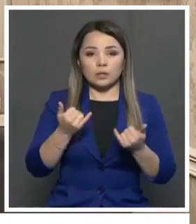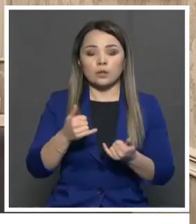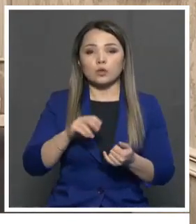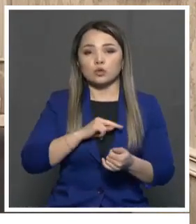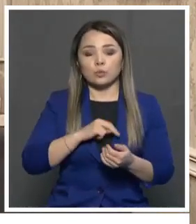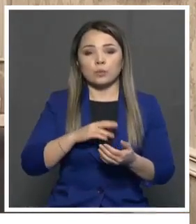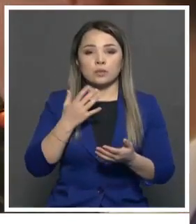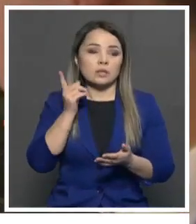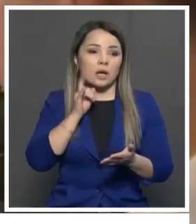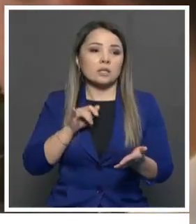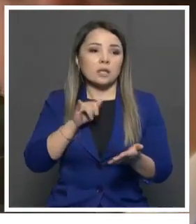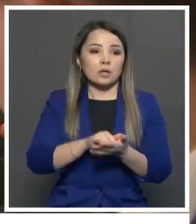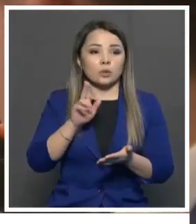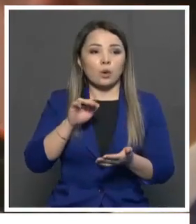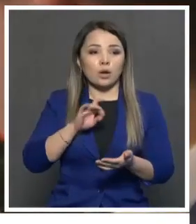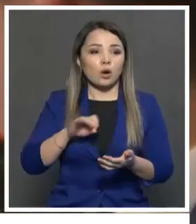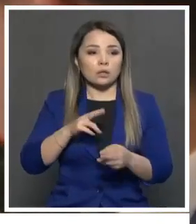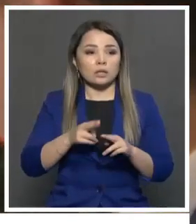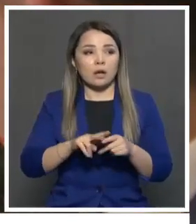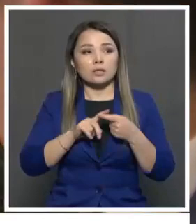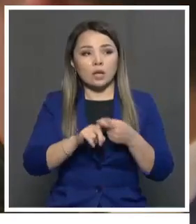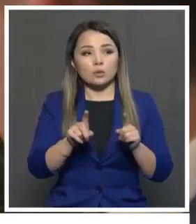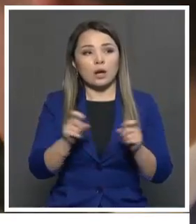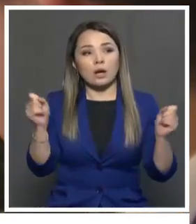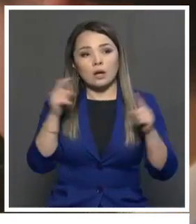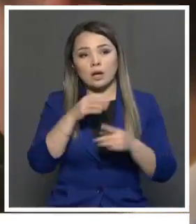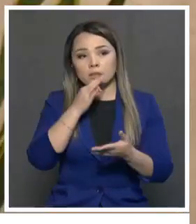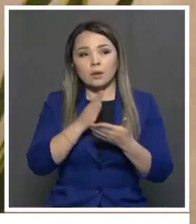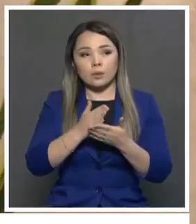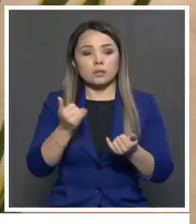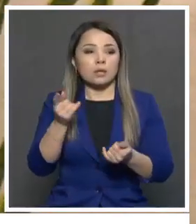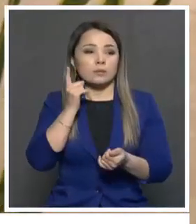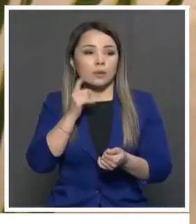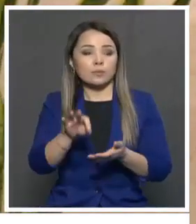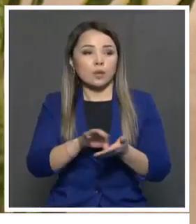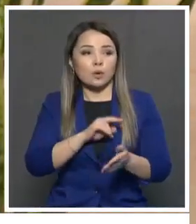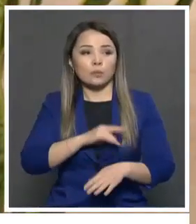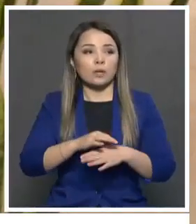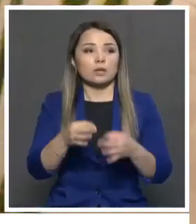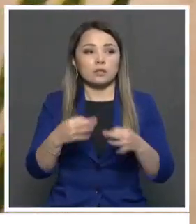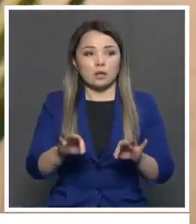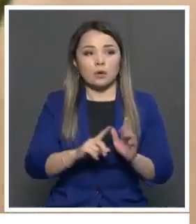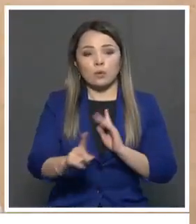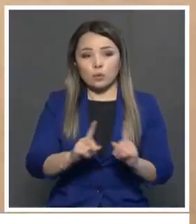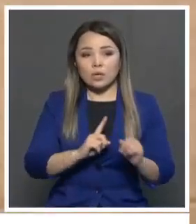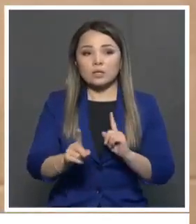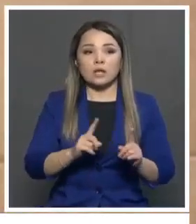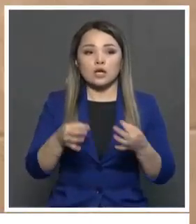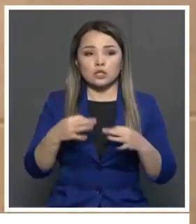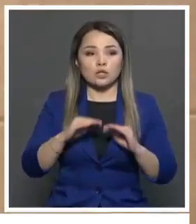жұмыс істейтін жоба ғимаратқа келушілер арасынан вирус жұқтырғандарды анықтайды. Мобильдік қосымша адамдардың еркін қозғалысын шектемейді.